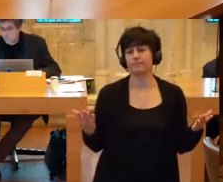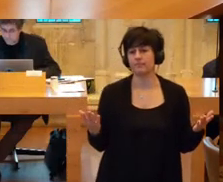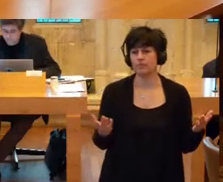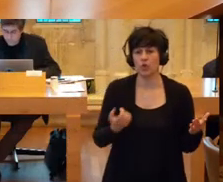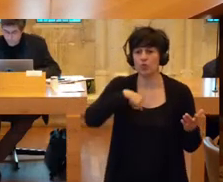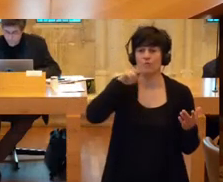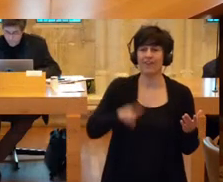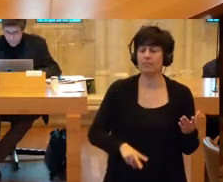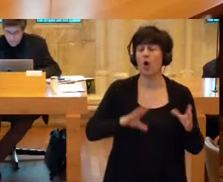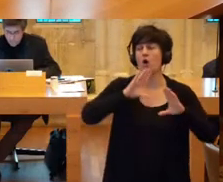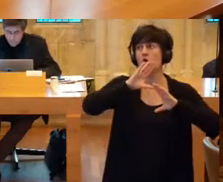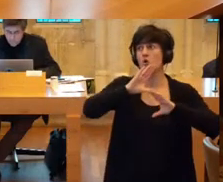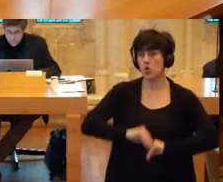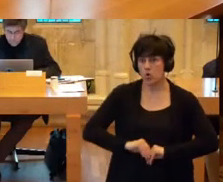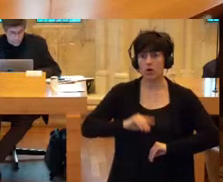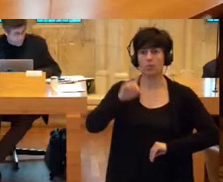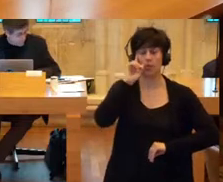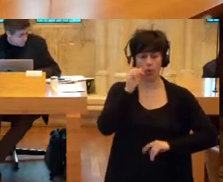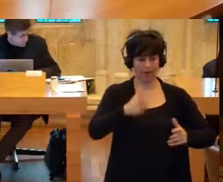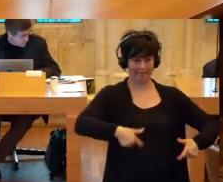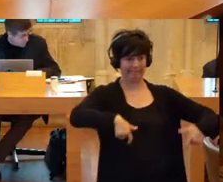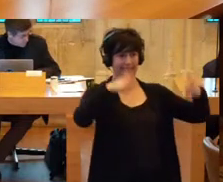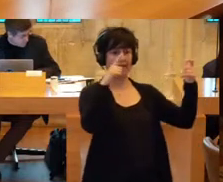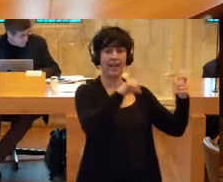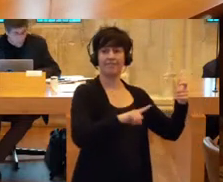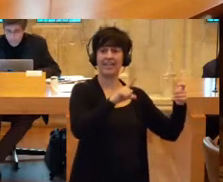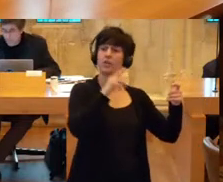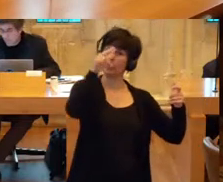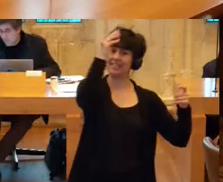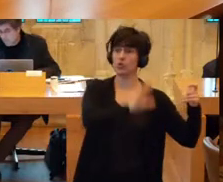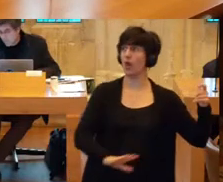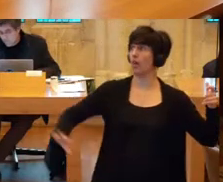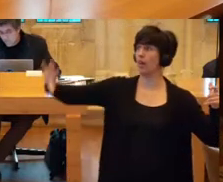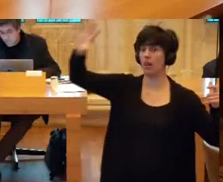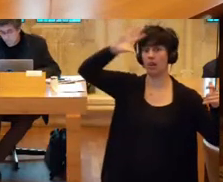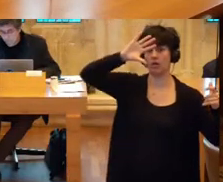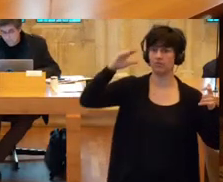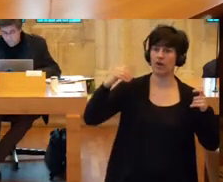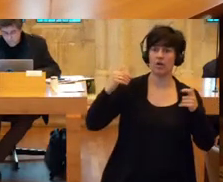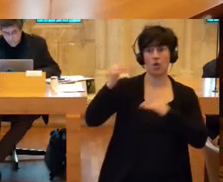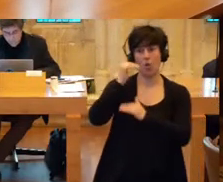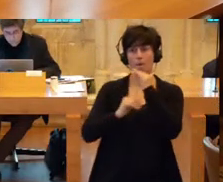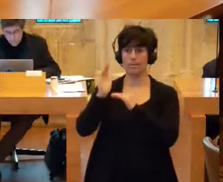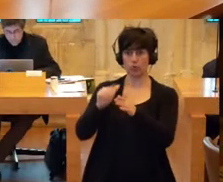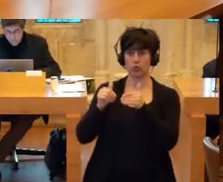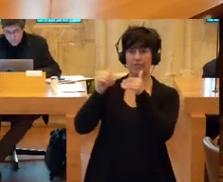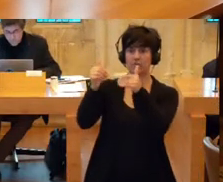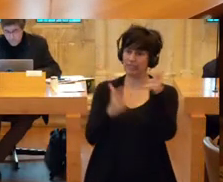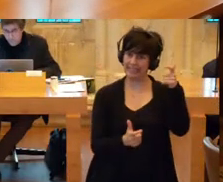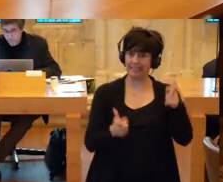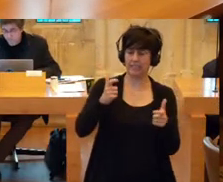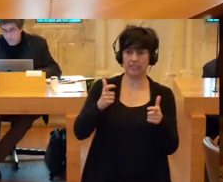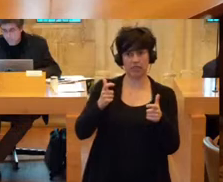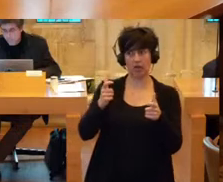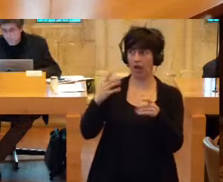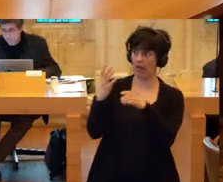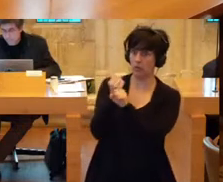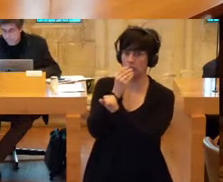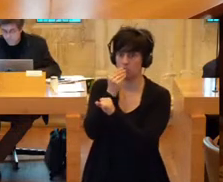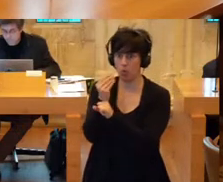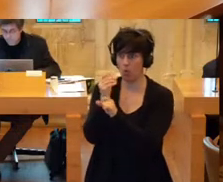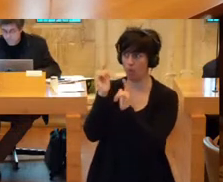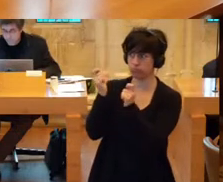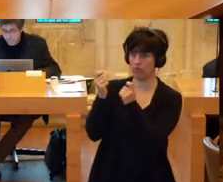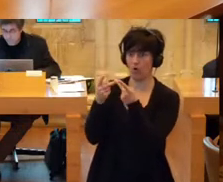tous soulagés par le fait que les galeries Lafayette, au plan national, aient pu obtenir un plan de continuation. Espérons que ce sera le plus